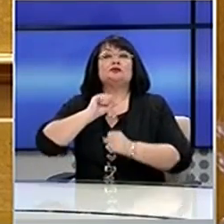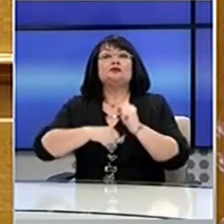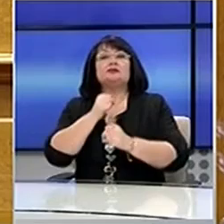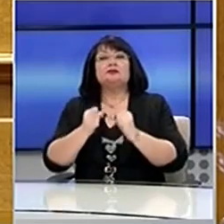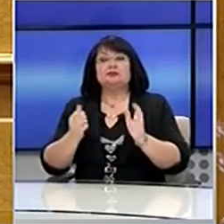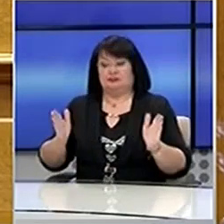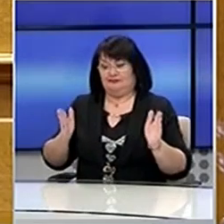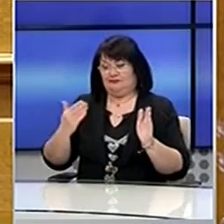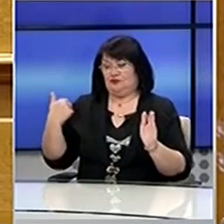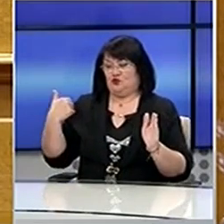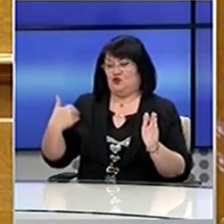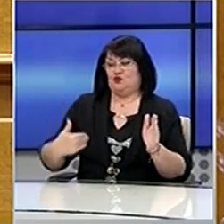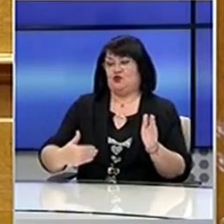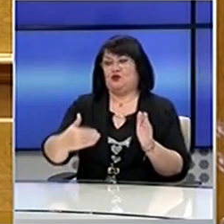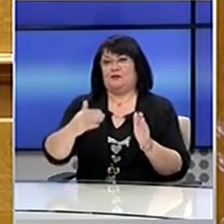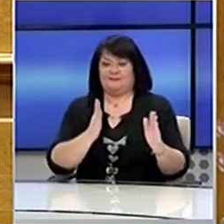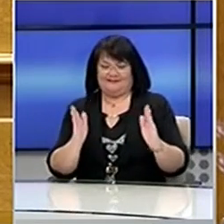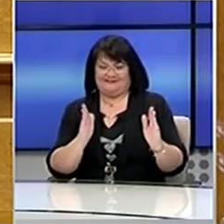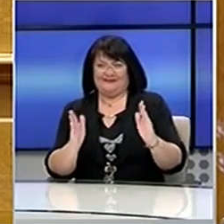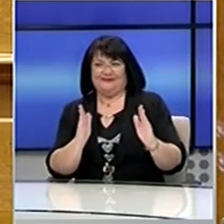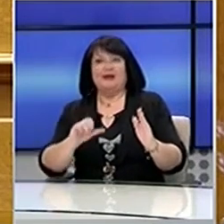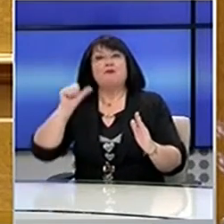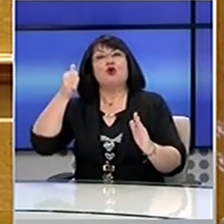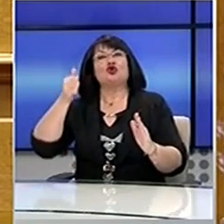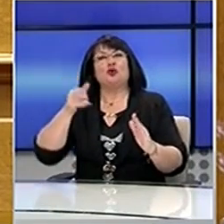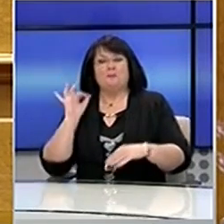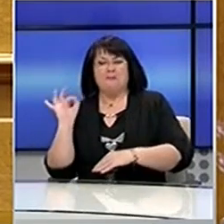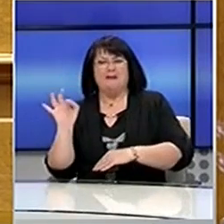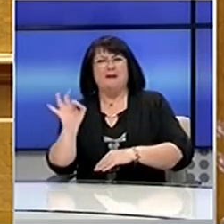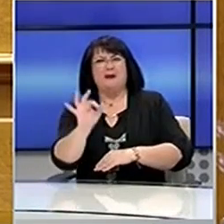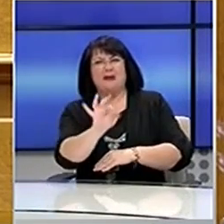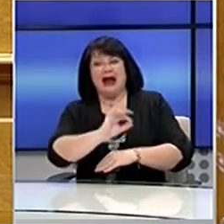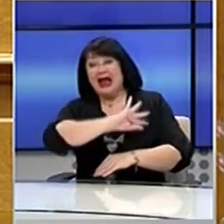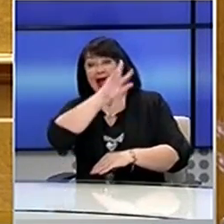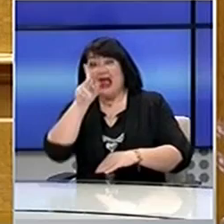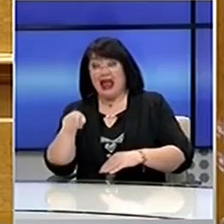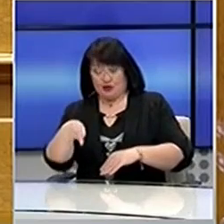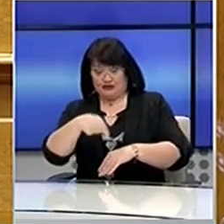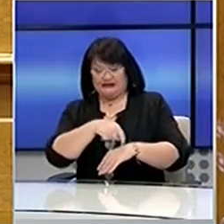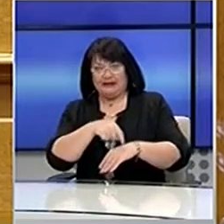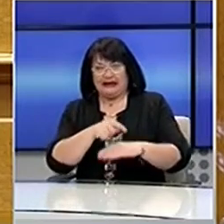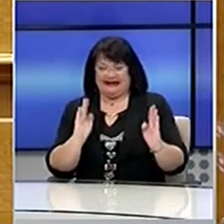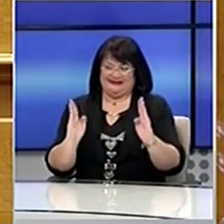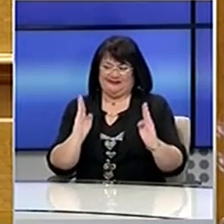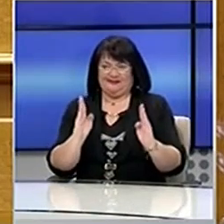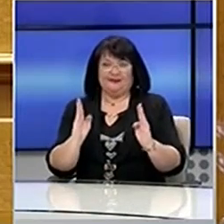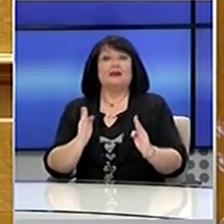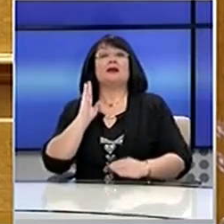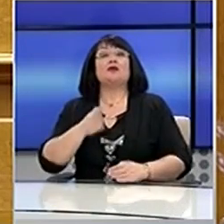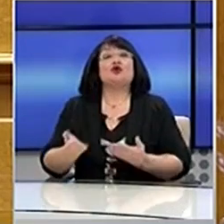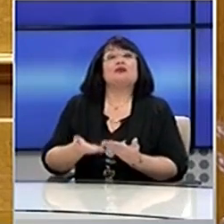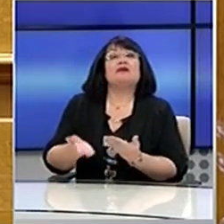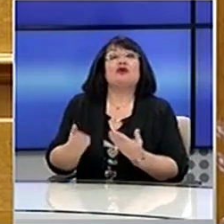το μεσοδιάστημα το οποίο μεσολάβησε από το πρώτο κύμα μέχρι το σημείο που βρισκόμαστε σήμερα να